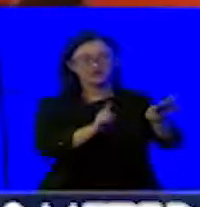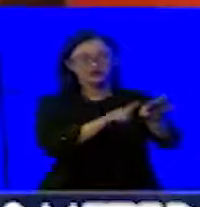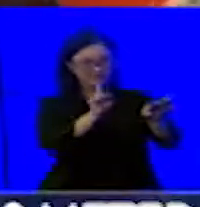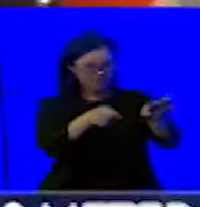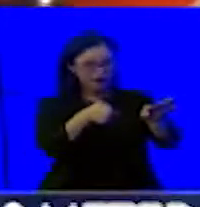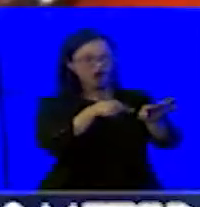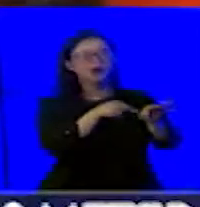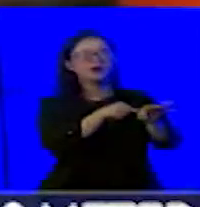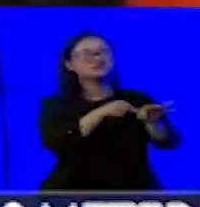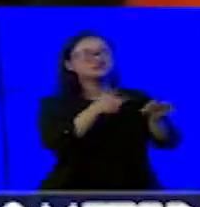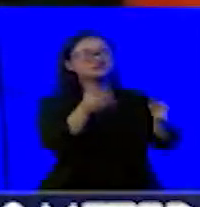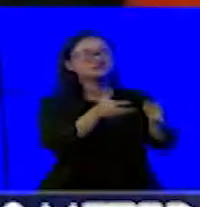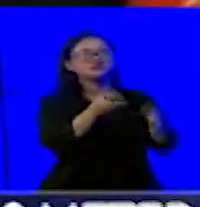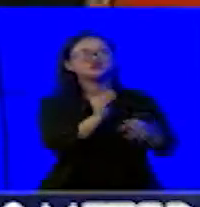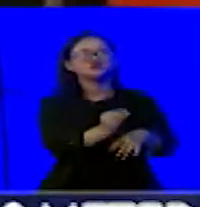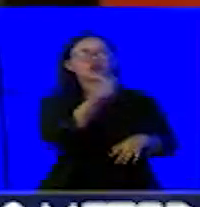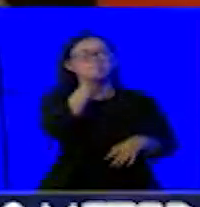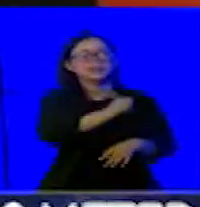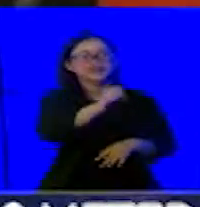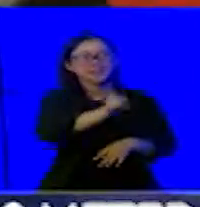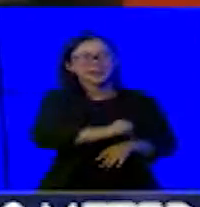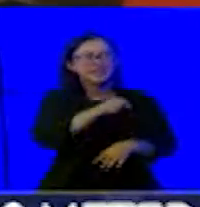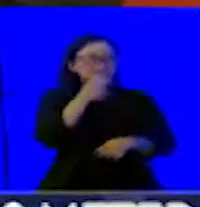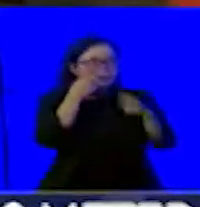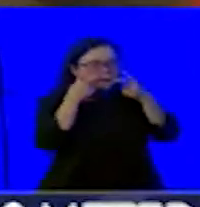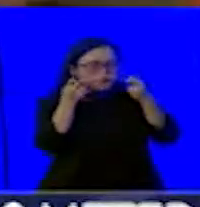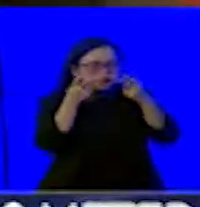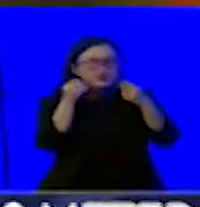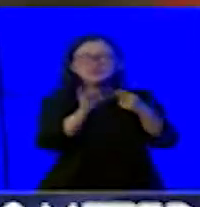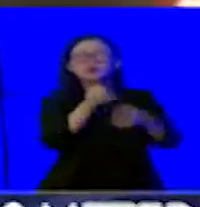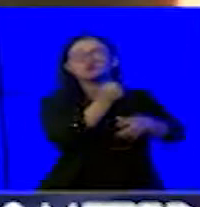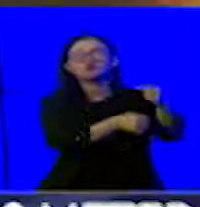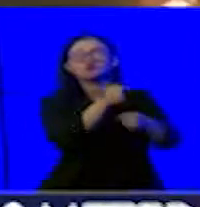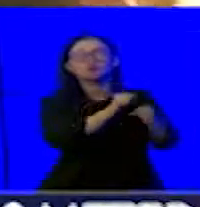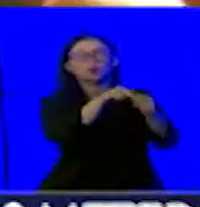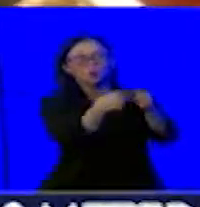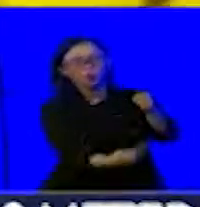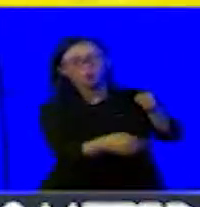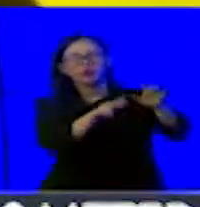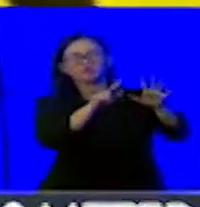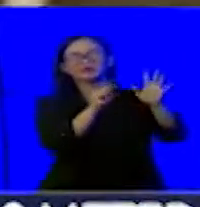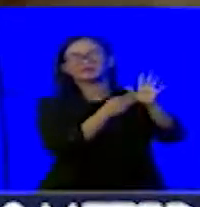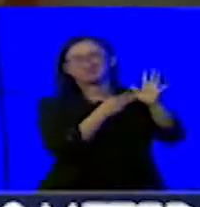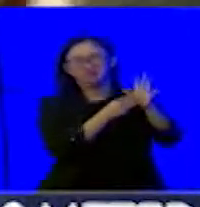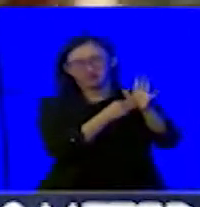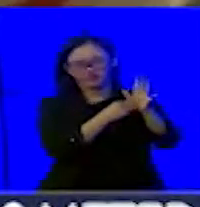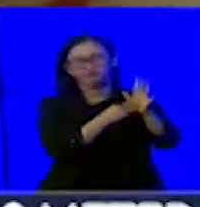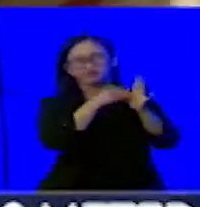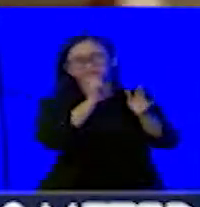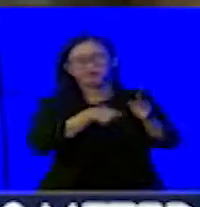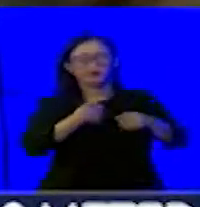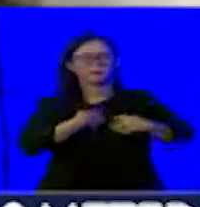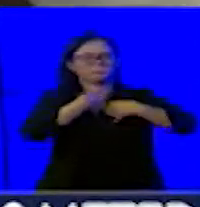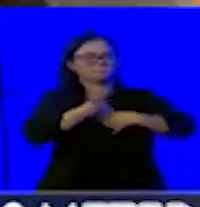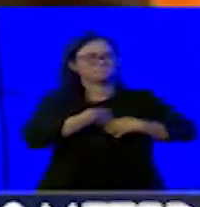petugas rescue pemadam kebakaran Jakarta Selatan juga mengevakuasi seekor kucing yang tercebur sumur sedalam 8 meter. Berbekal peralatan dan